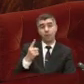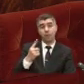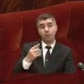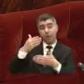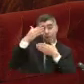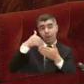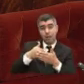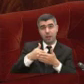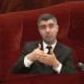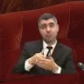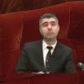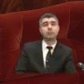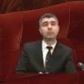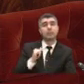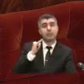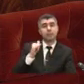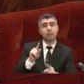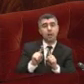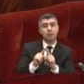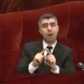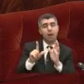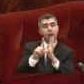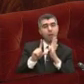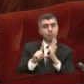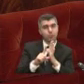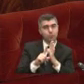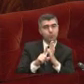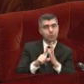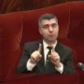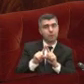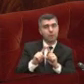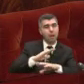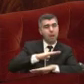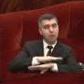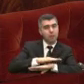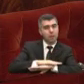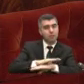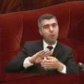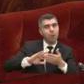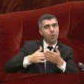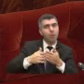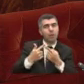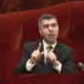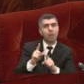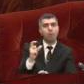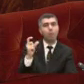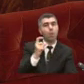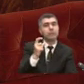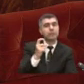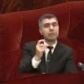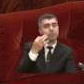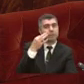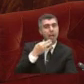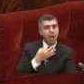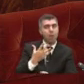بلادنا تستند إلى مرجعية الدستور الذي ينص على الثوابت الجامعة المتمثلة في الدين الإسلامي السمح